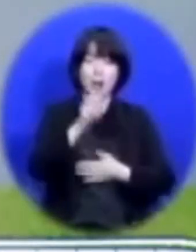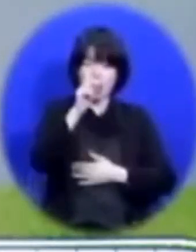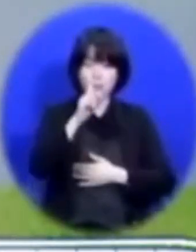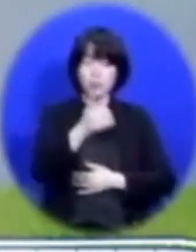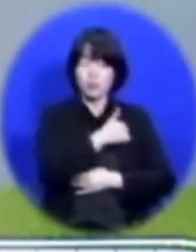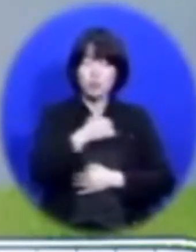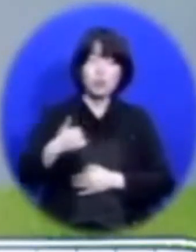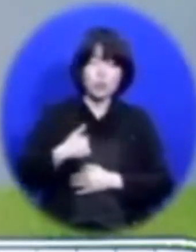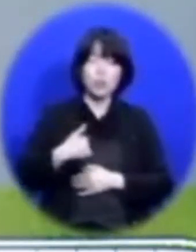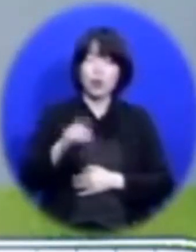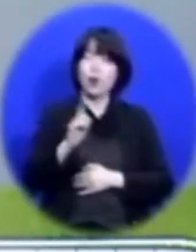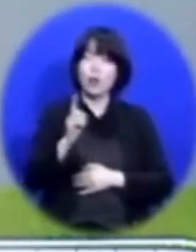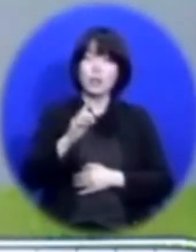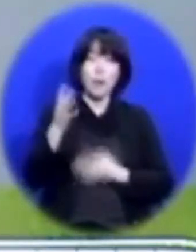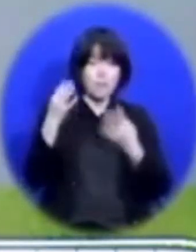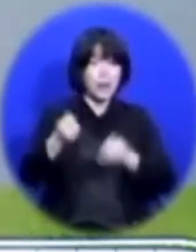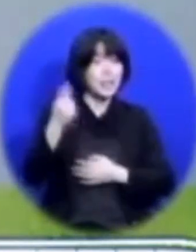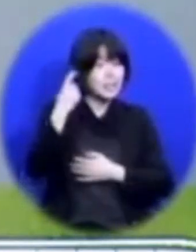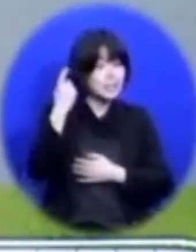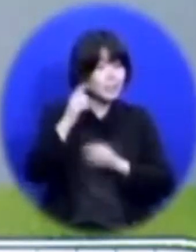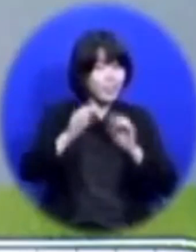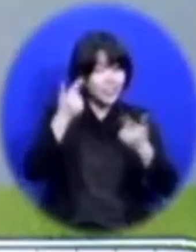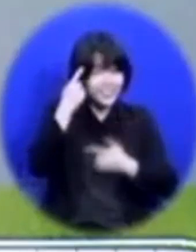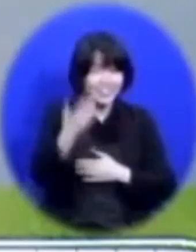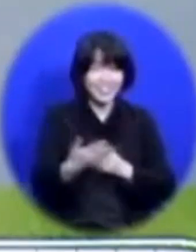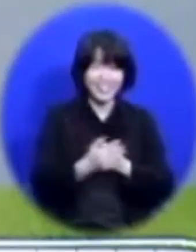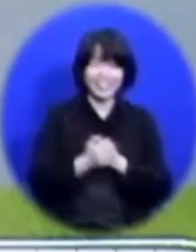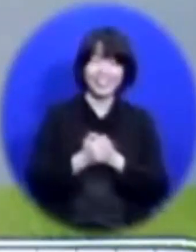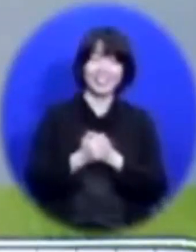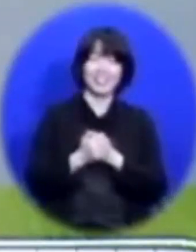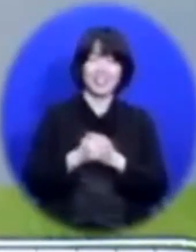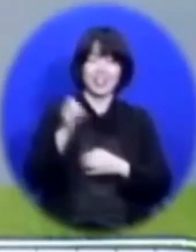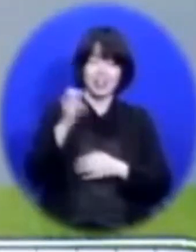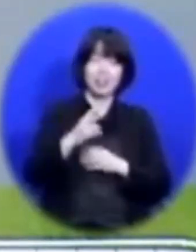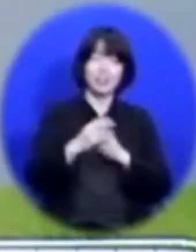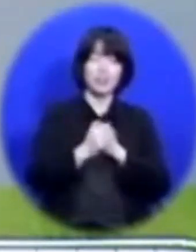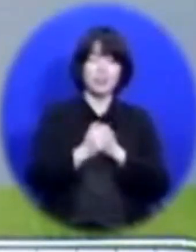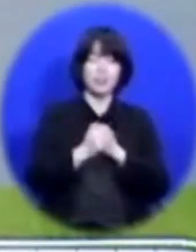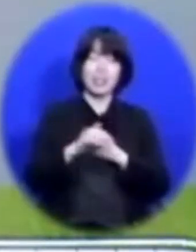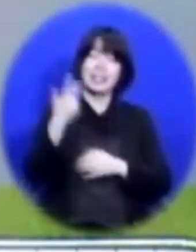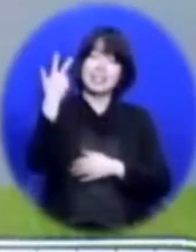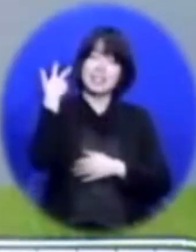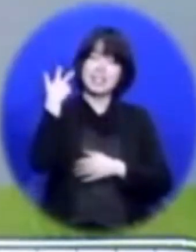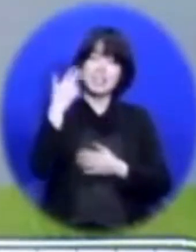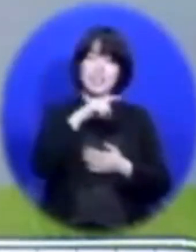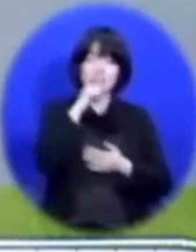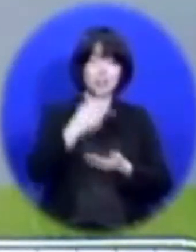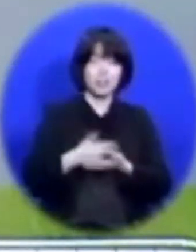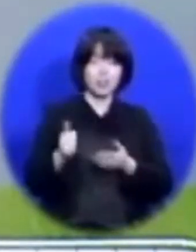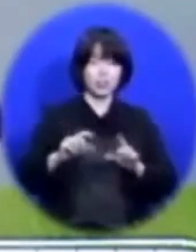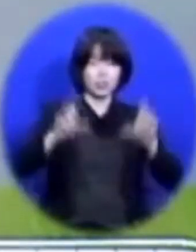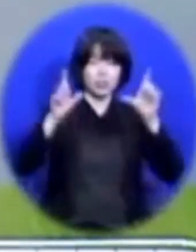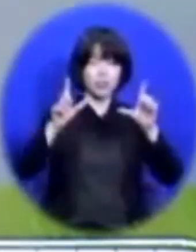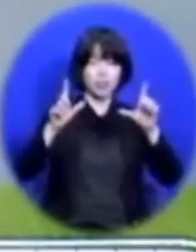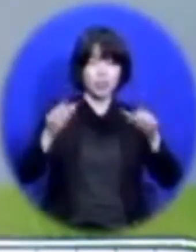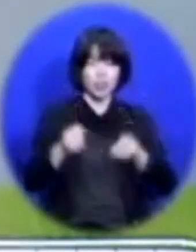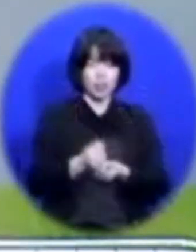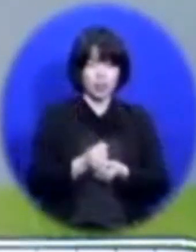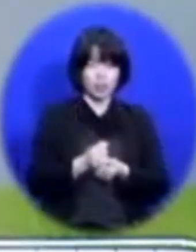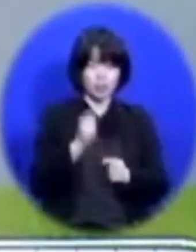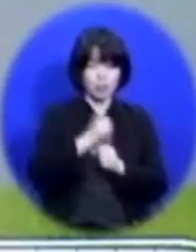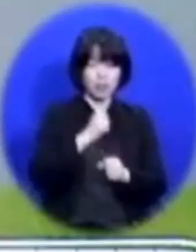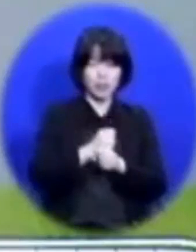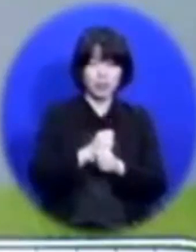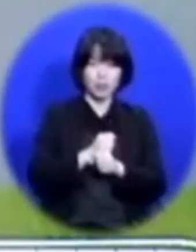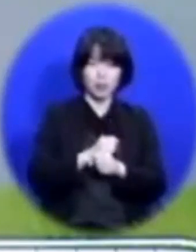교회의 ​​상징으로충분합니다.어디서많이들어본얘기같지않나요? 또한,지난일요일에그분이노트를만들어서교인전체 에게나눠주셨다는이야기를들었습니다.자세히